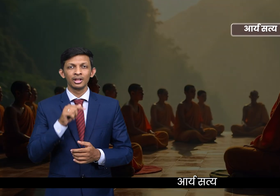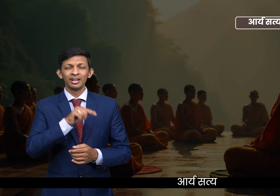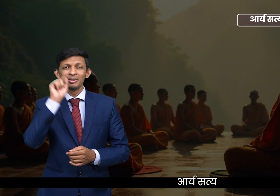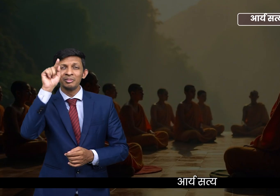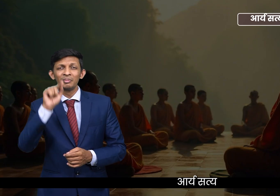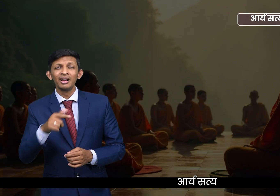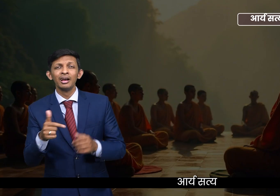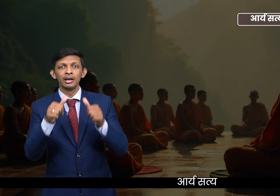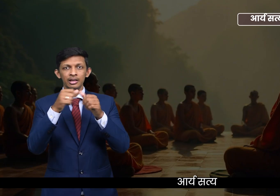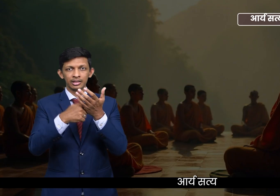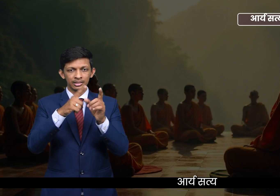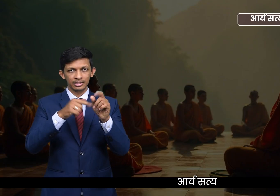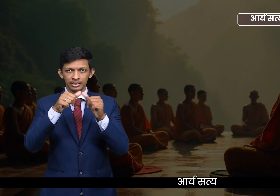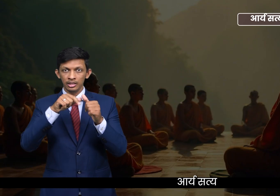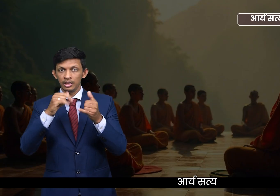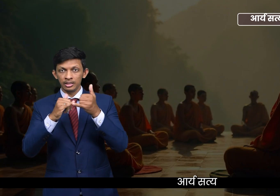आर्य सत्य: